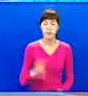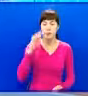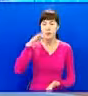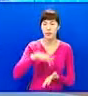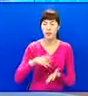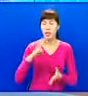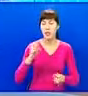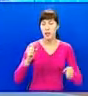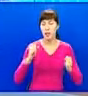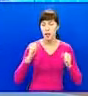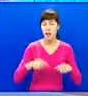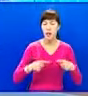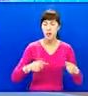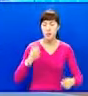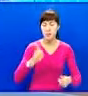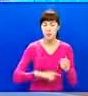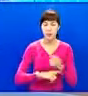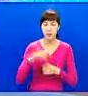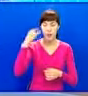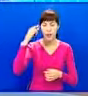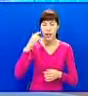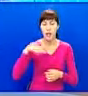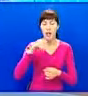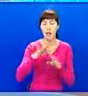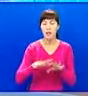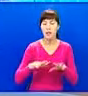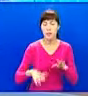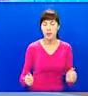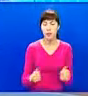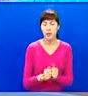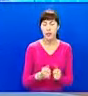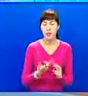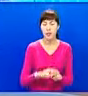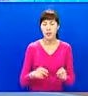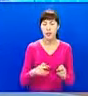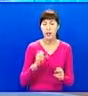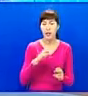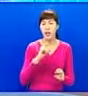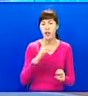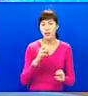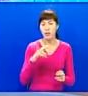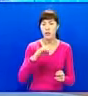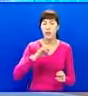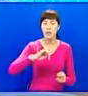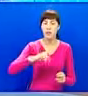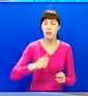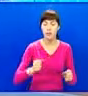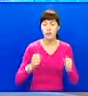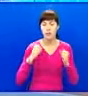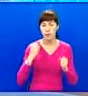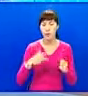Шымкентте ұлттық спорт түрлерінен жарыс басталды. Қазақтың бар баласы серігеткен алты атауы бар асық атыс және ләңгі тебуден